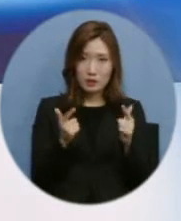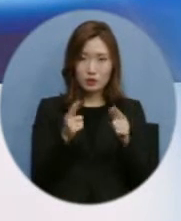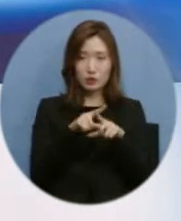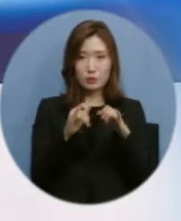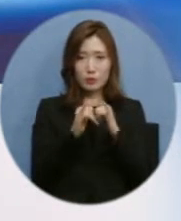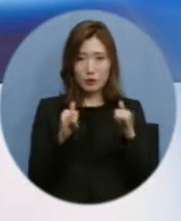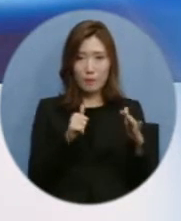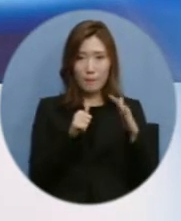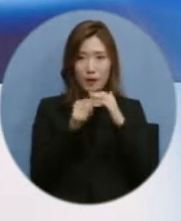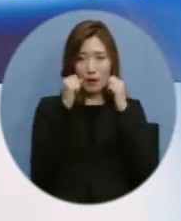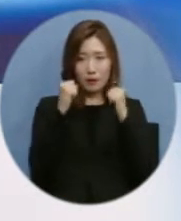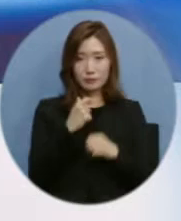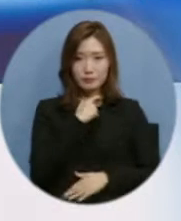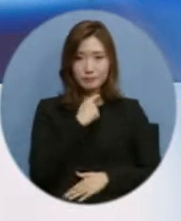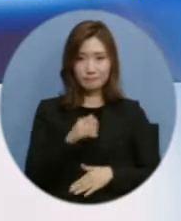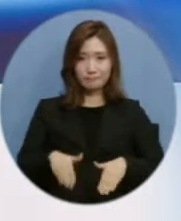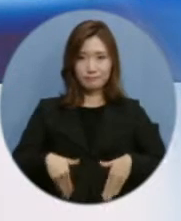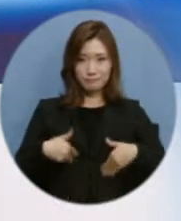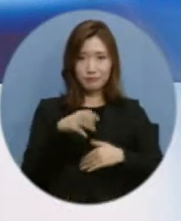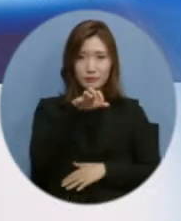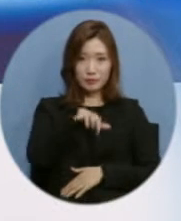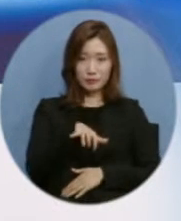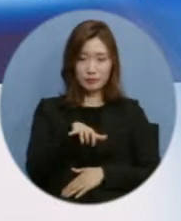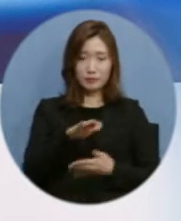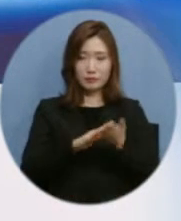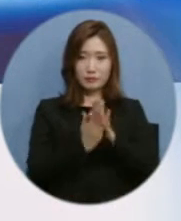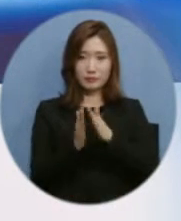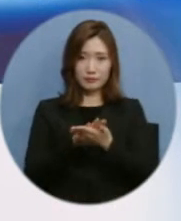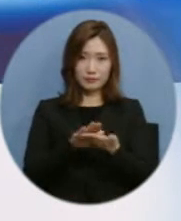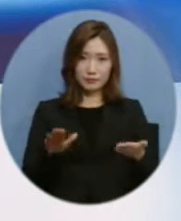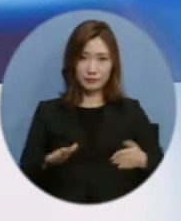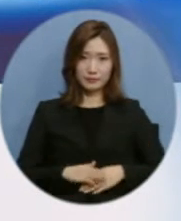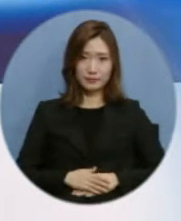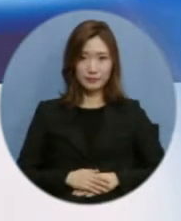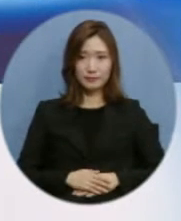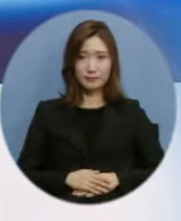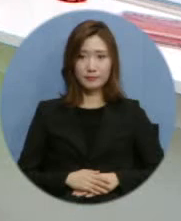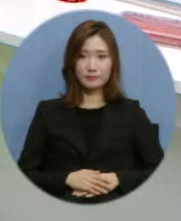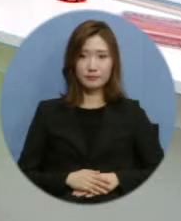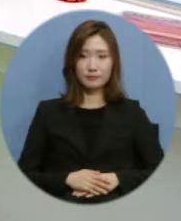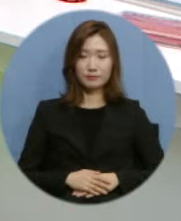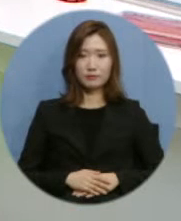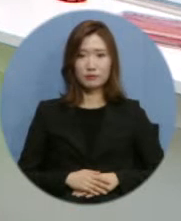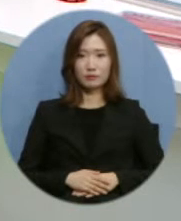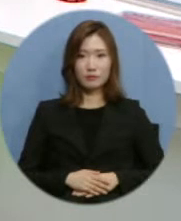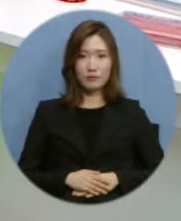가보고 싶고 머물고 싶은 따뜻한 공간이 되었습니다. 보도에 박준환 기자입니다.